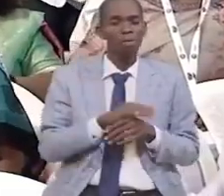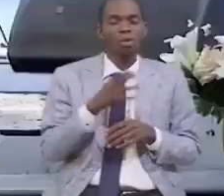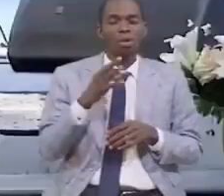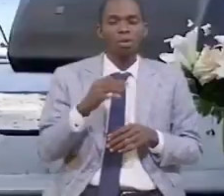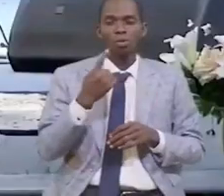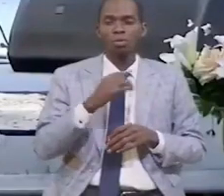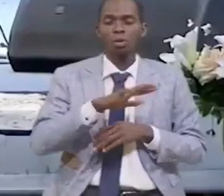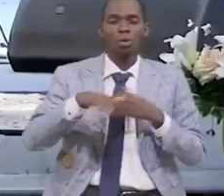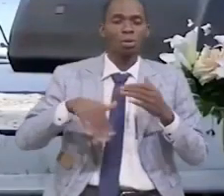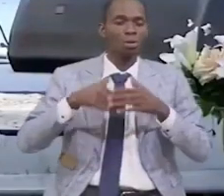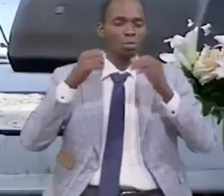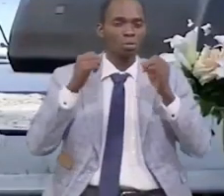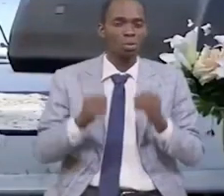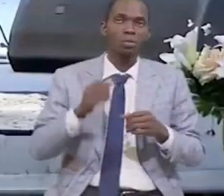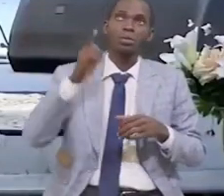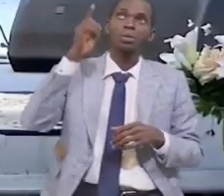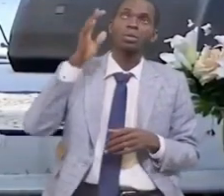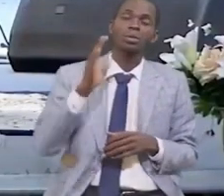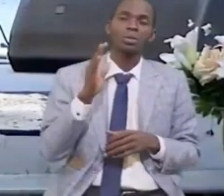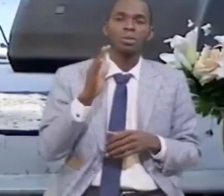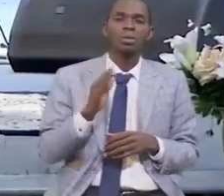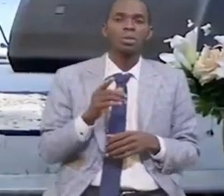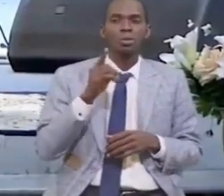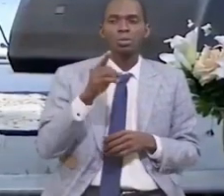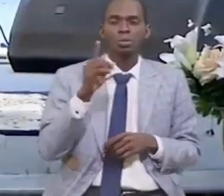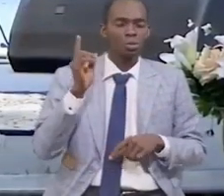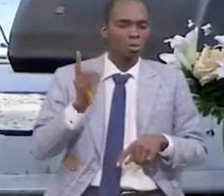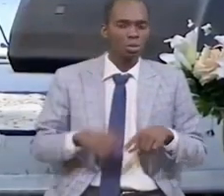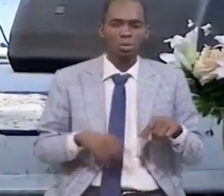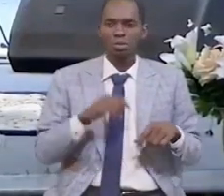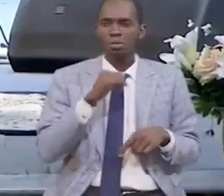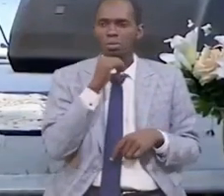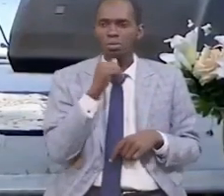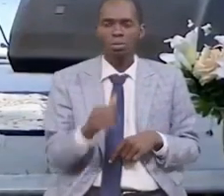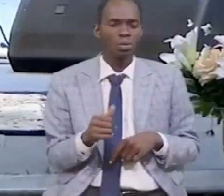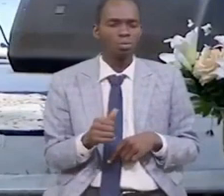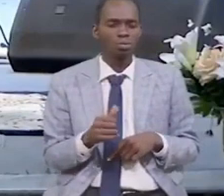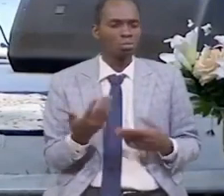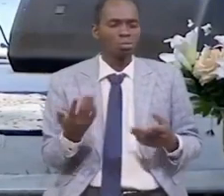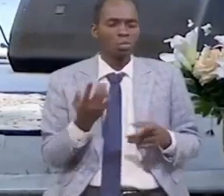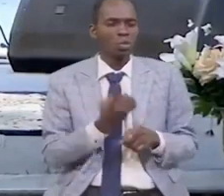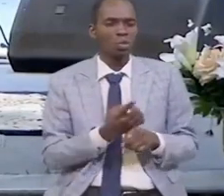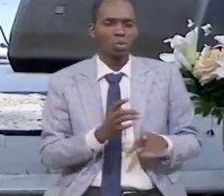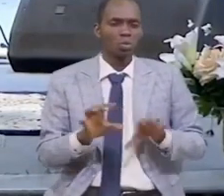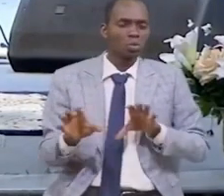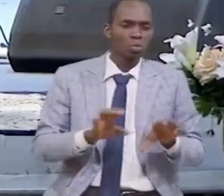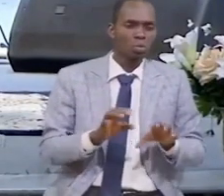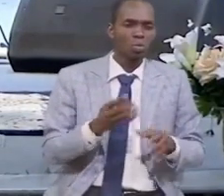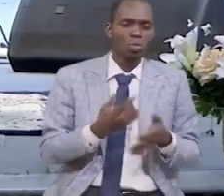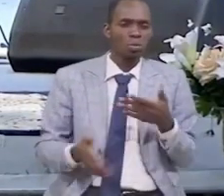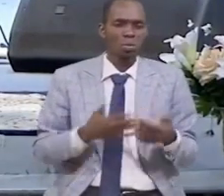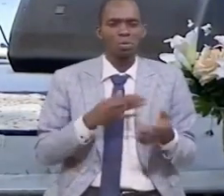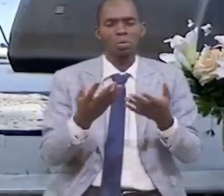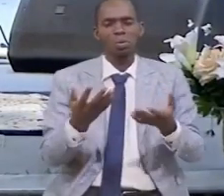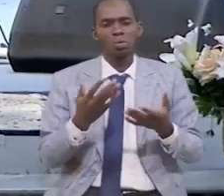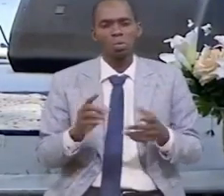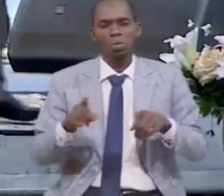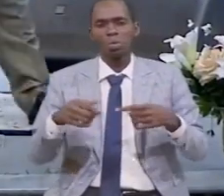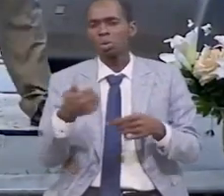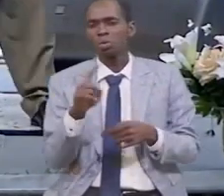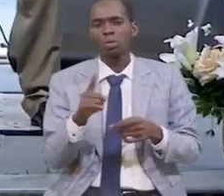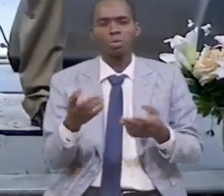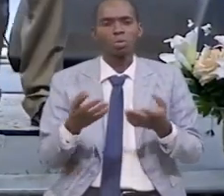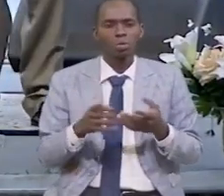సర్వశక్తిగల దేవుణ్ణి మనస్కరిస్తే, you cannot stay on earth and just do what you want and go where you want. You are